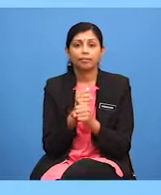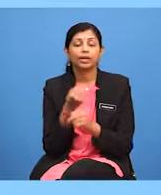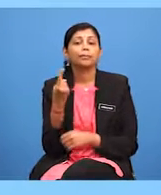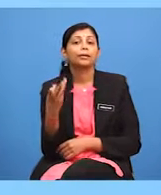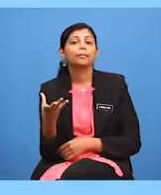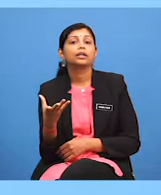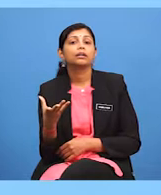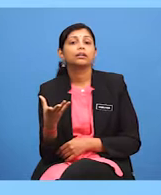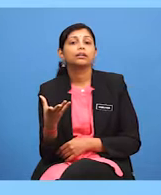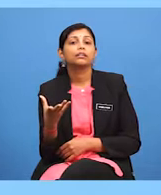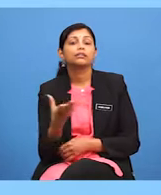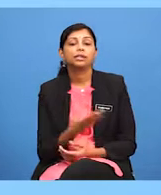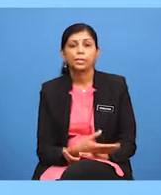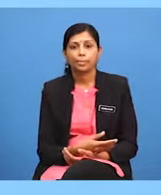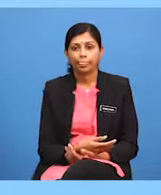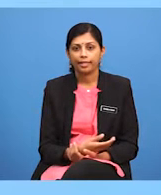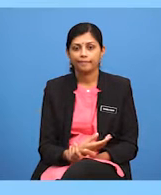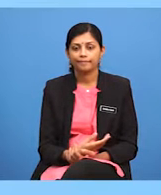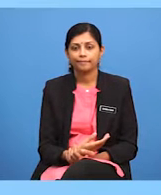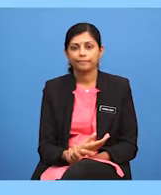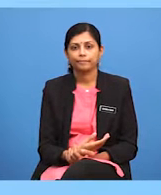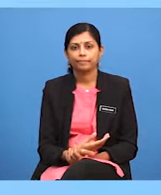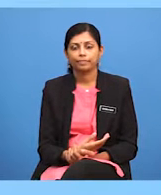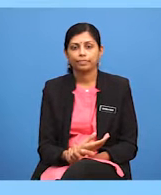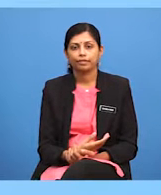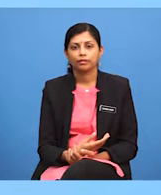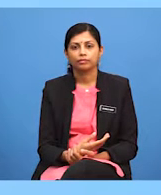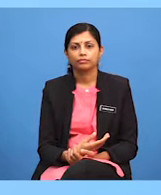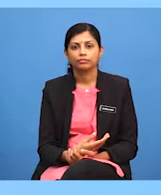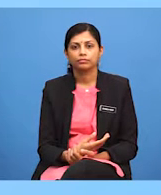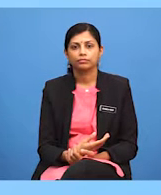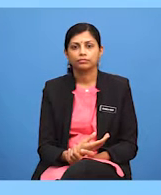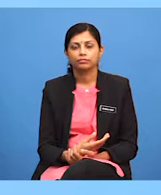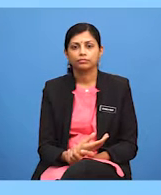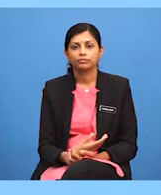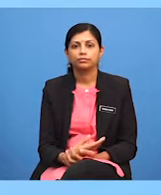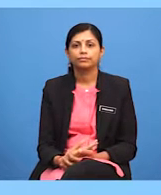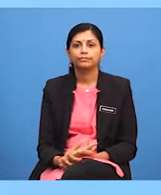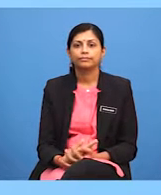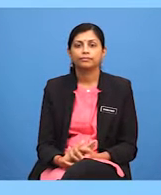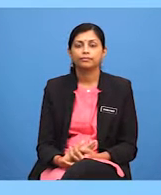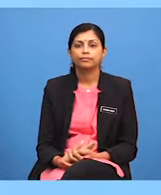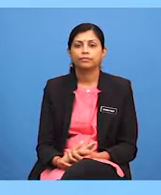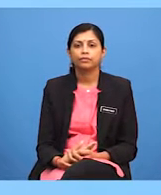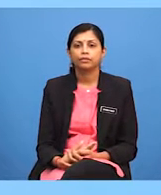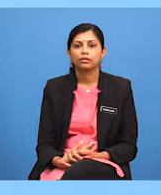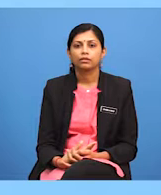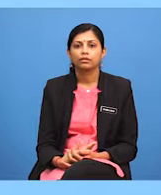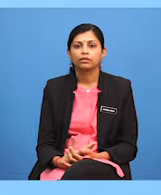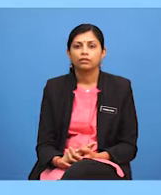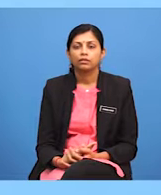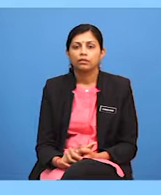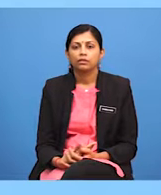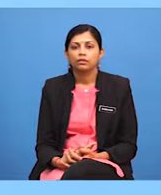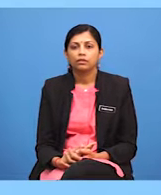dilakukan adalah bersamaan dengan 300 Newton darab 20